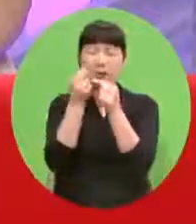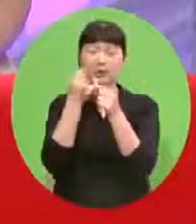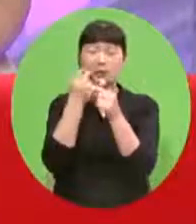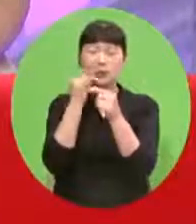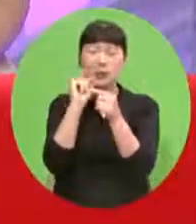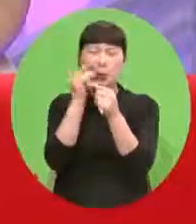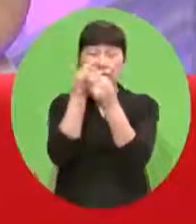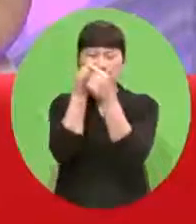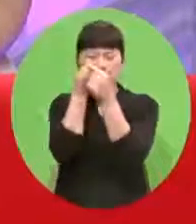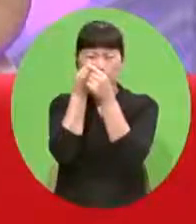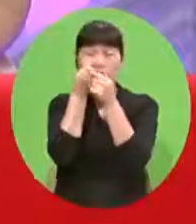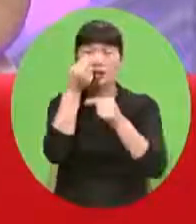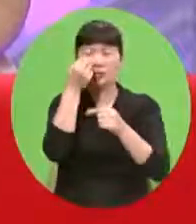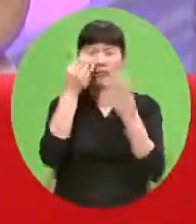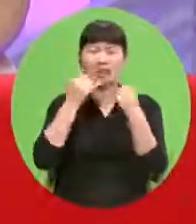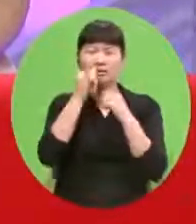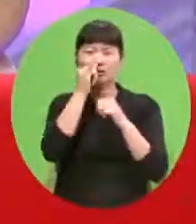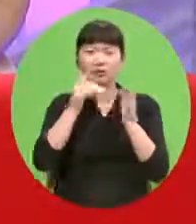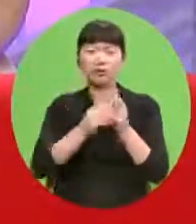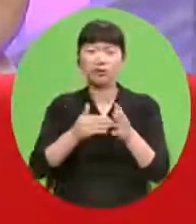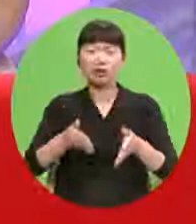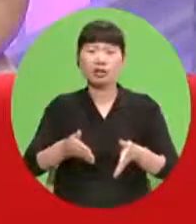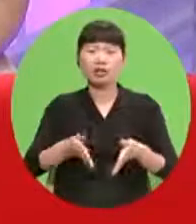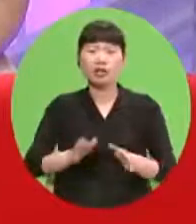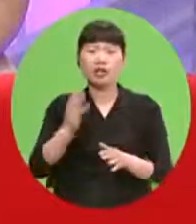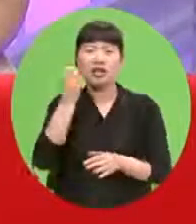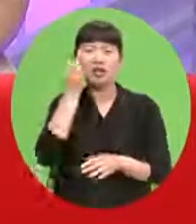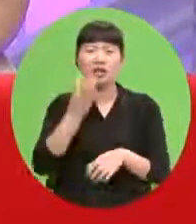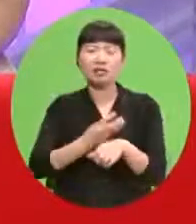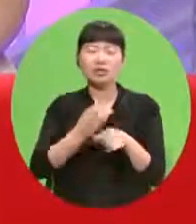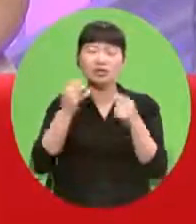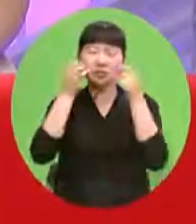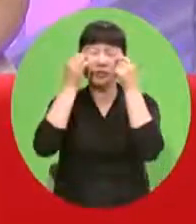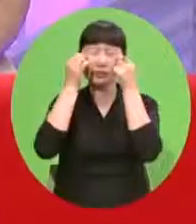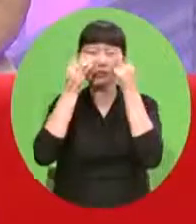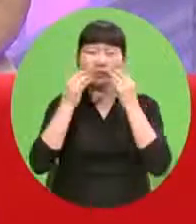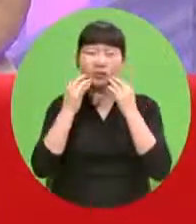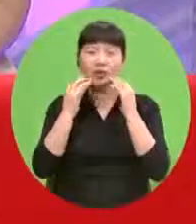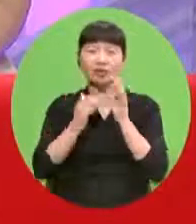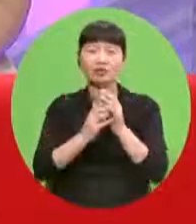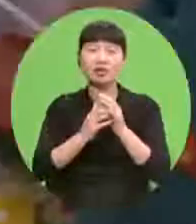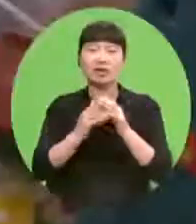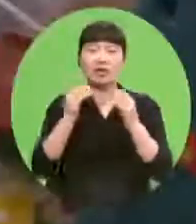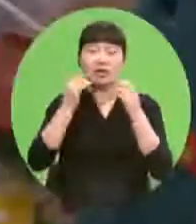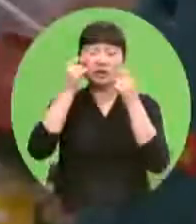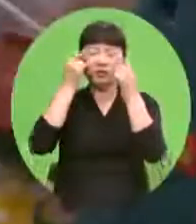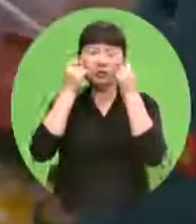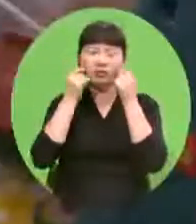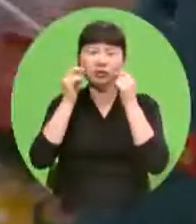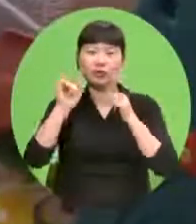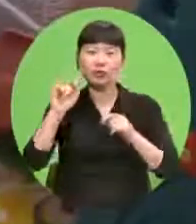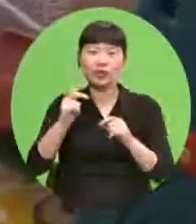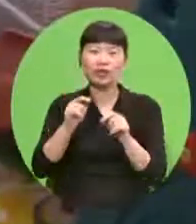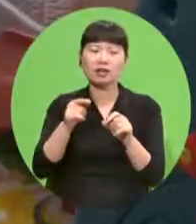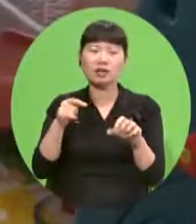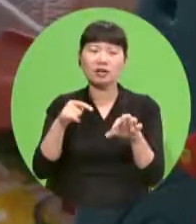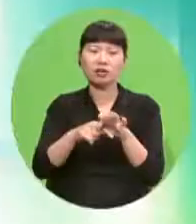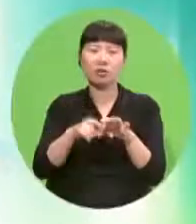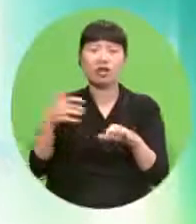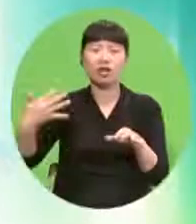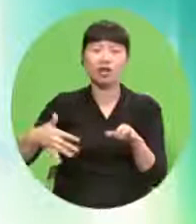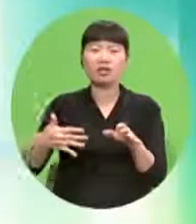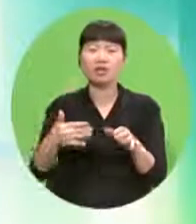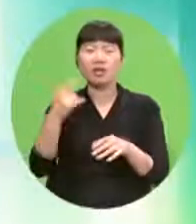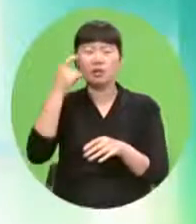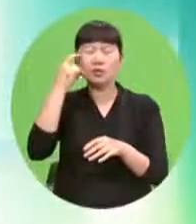않으면 생후 3개월이 됐는데도 눈물이 많이 흐르는 경우가 있습니다. 그런 경우에는 눈물관이 아직 뚫리지 않은 거고요. 네. 그다음에